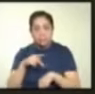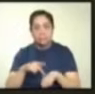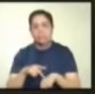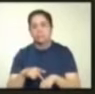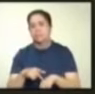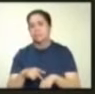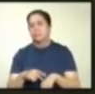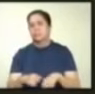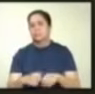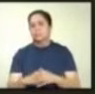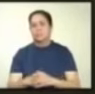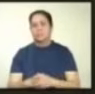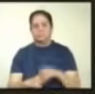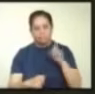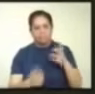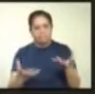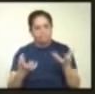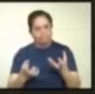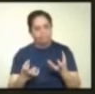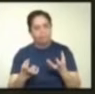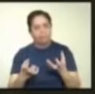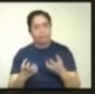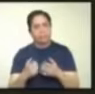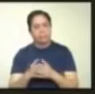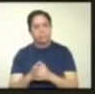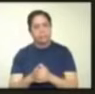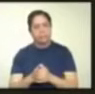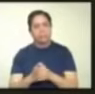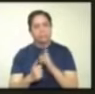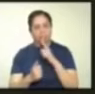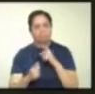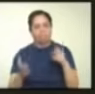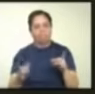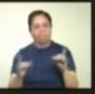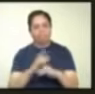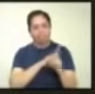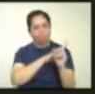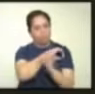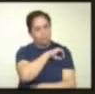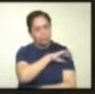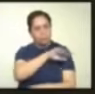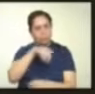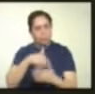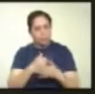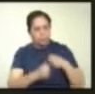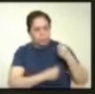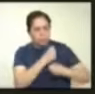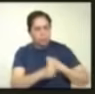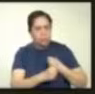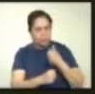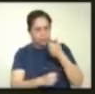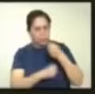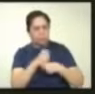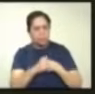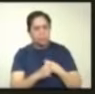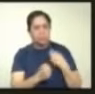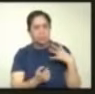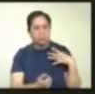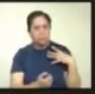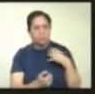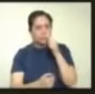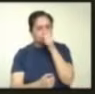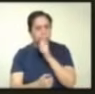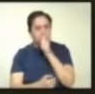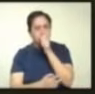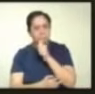Pilipinas, gusto po namin silang managot lahat po ng hirap sa 10 years po na